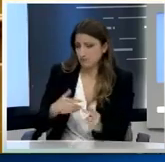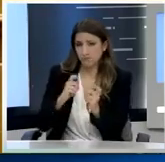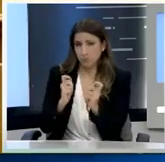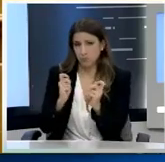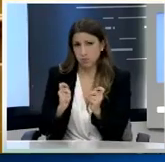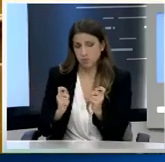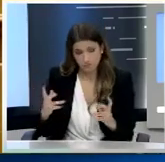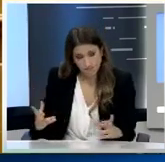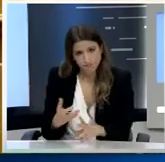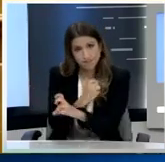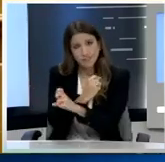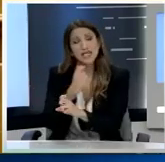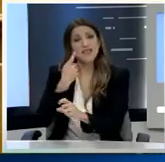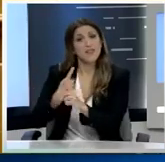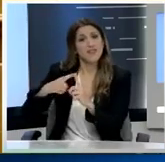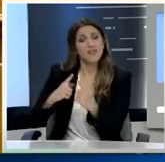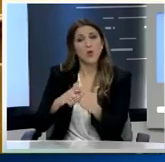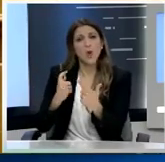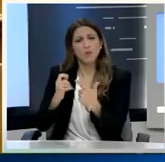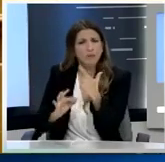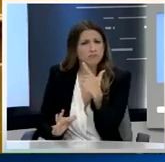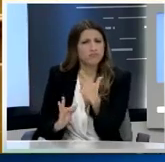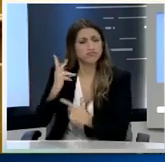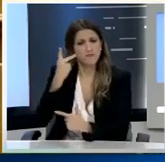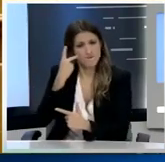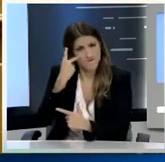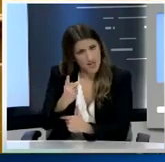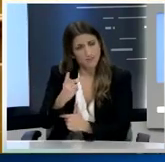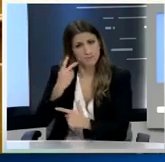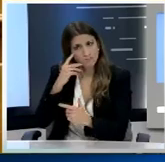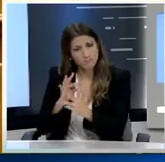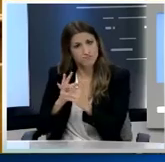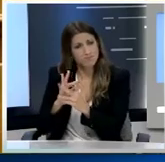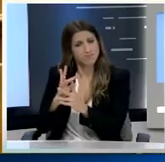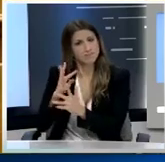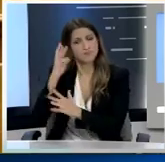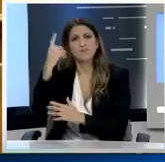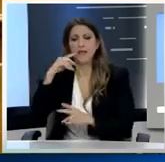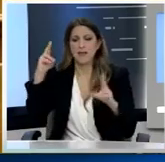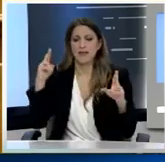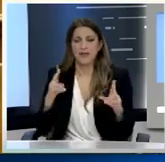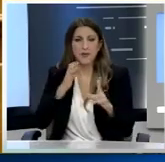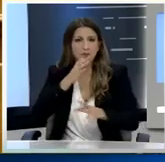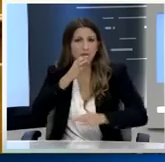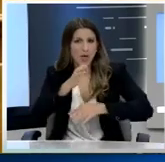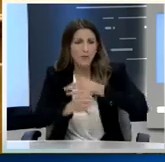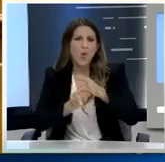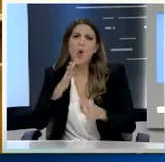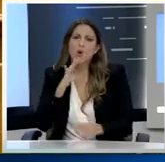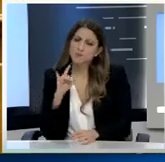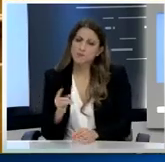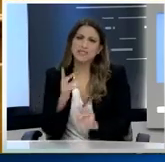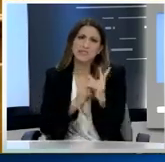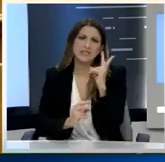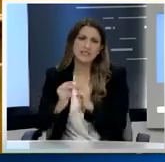προσαρμογής, καθώς και της οικονομικής ανάκαμψης που βιώνουμε τώρα. Θα πω πολύ λίγα πράγματα, γιατί έχει ήδη